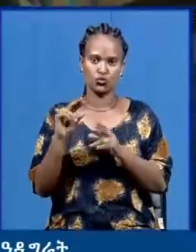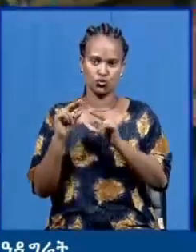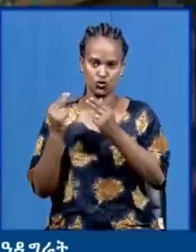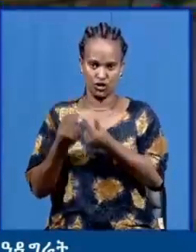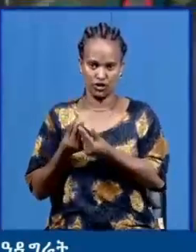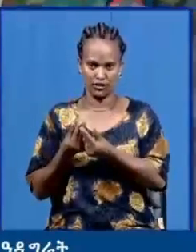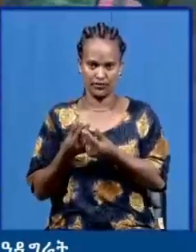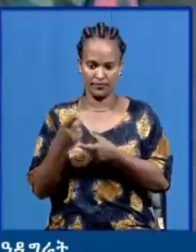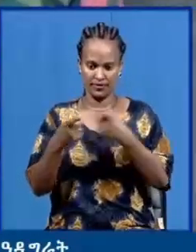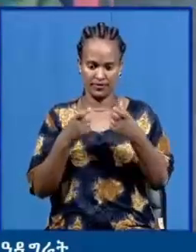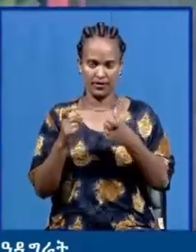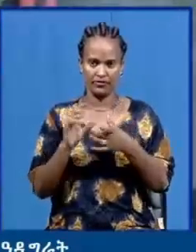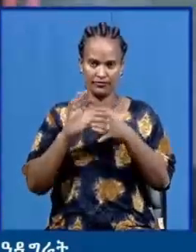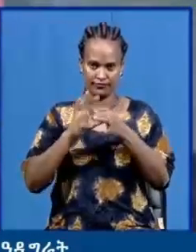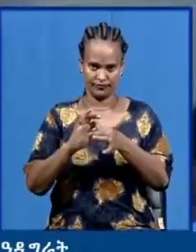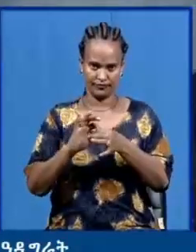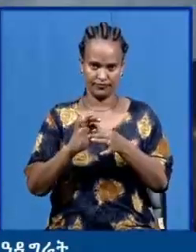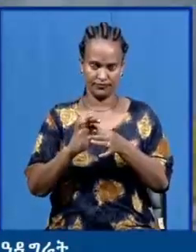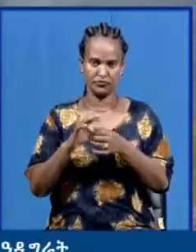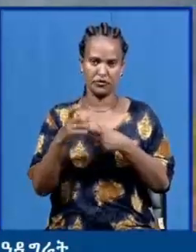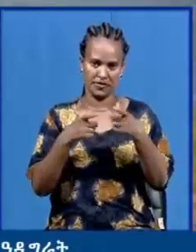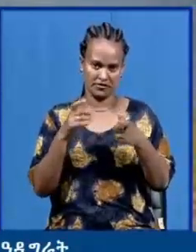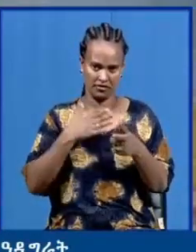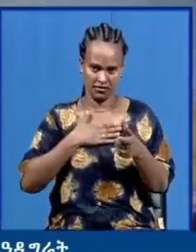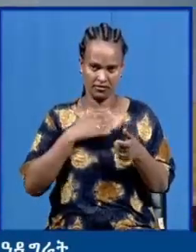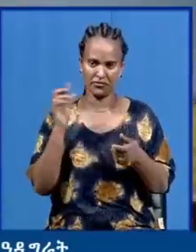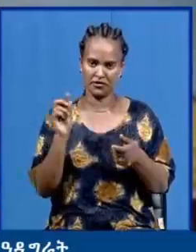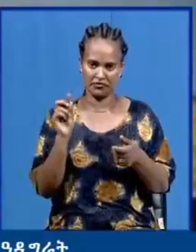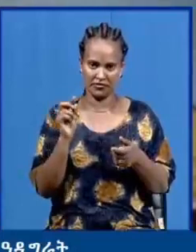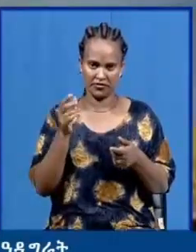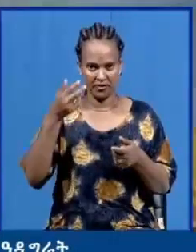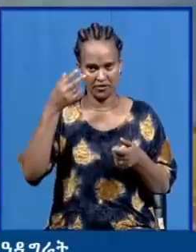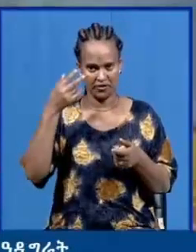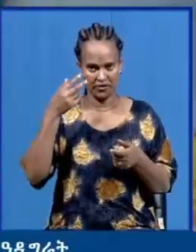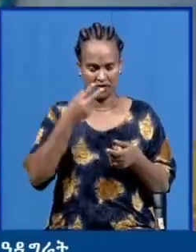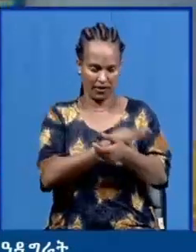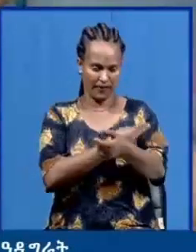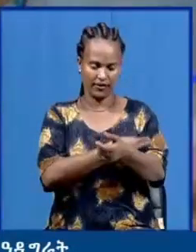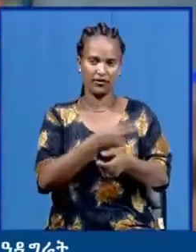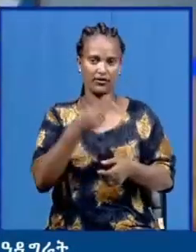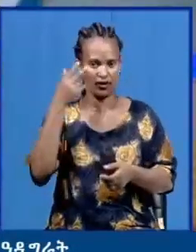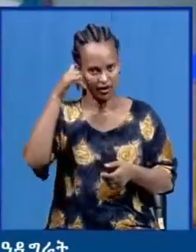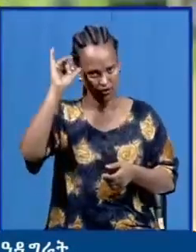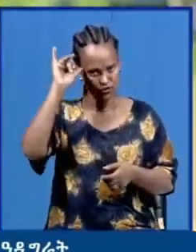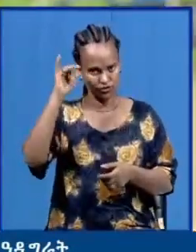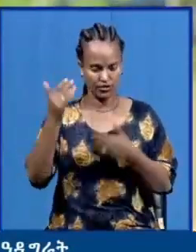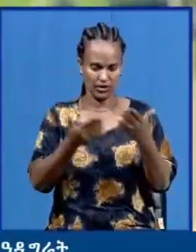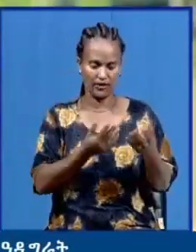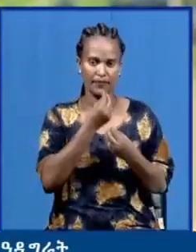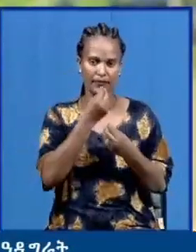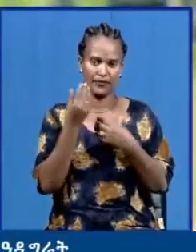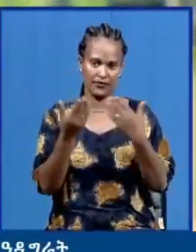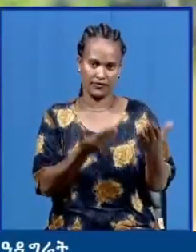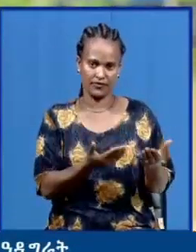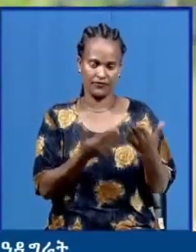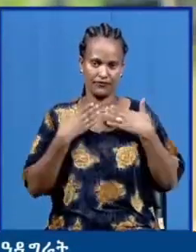ምምሕዳር ተኣሳሲርካ ያው ምስቲ ምምሕዳርና እውን ያው ናይ በጊዕ ቀረብ ናይ ኣብዑር ቀረብ ናይ እኽለማይ ቀረብ